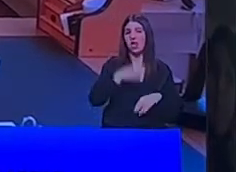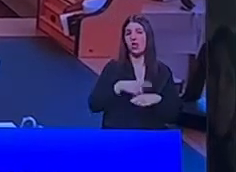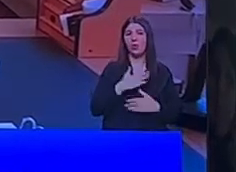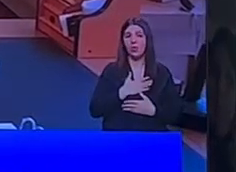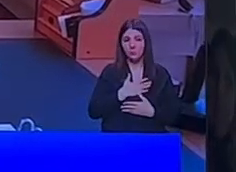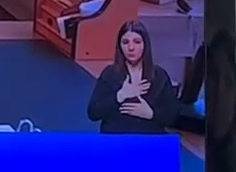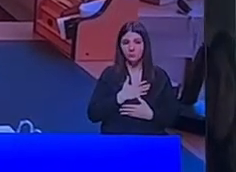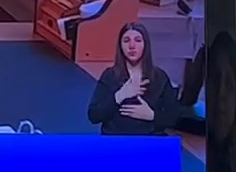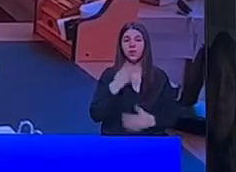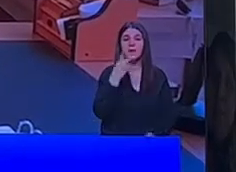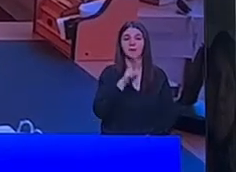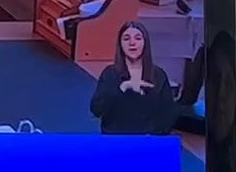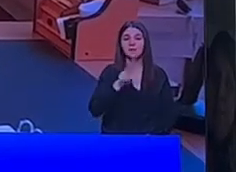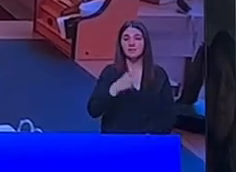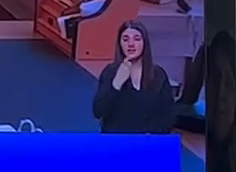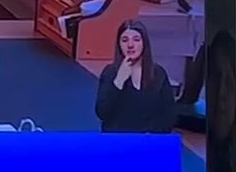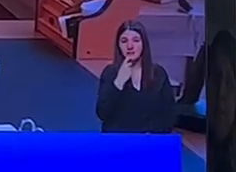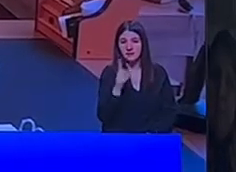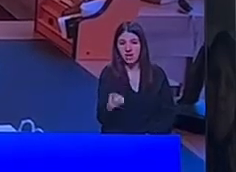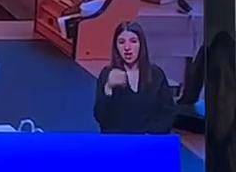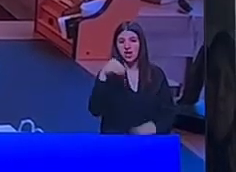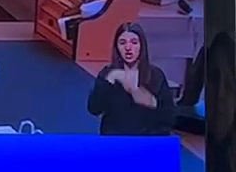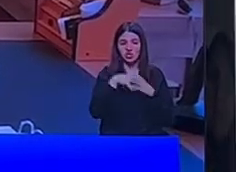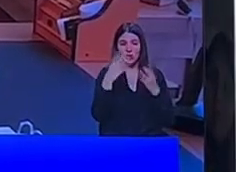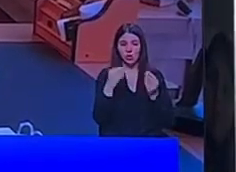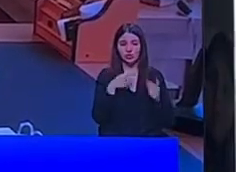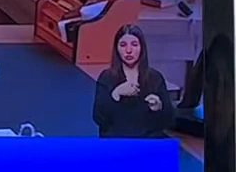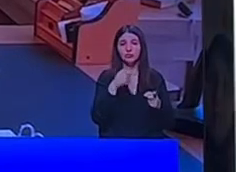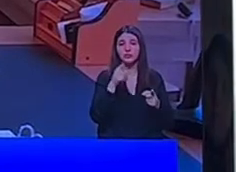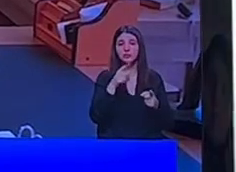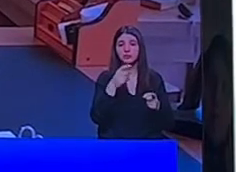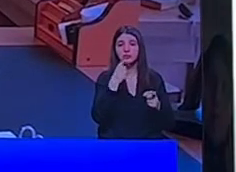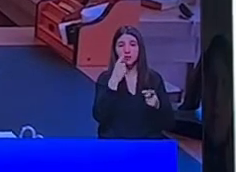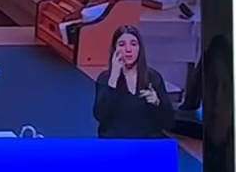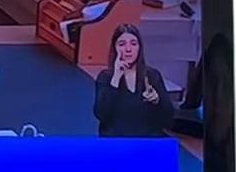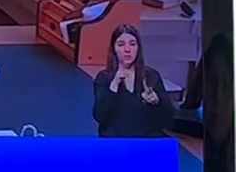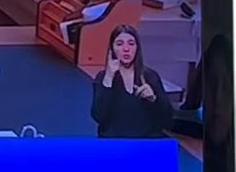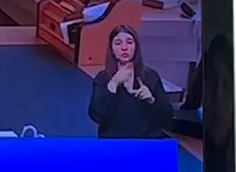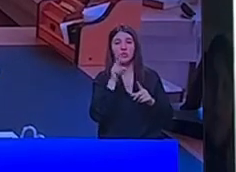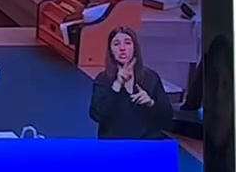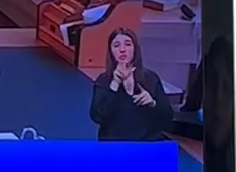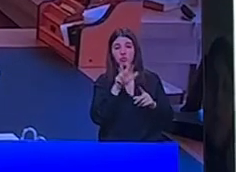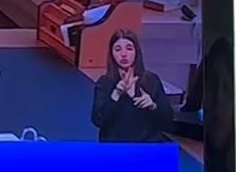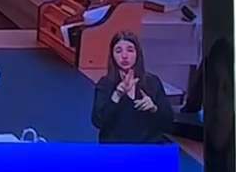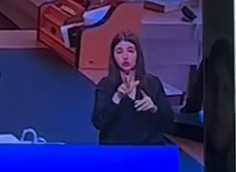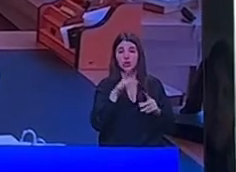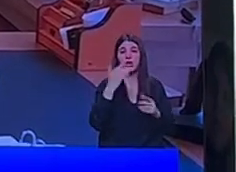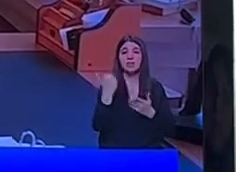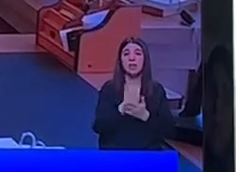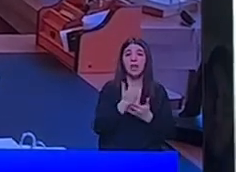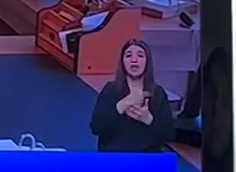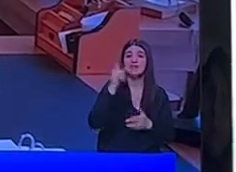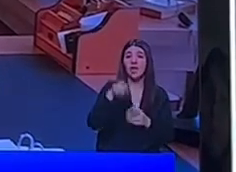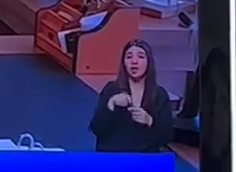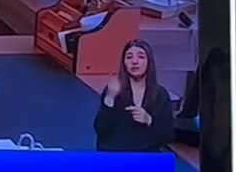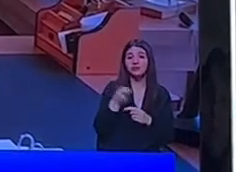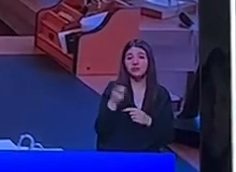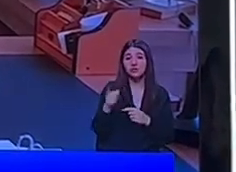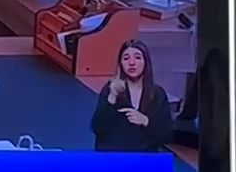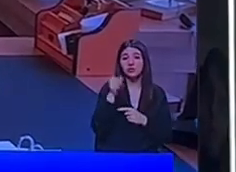inanıyorum. 2022 yılında içinde bulunduğumuz yılda kurumlar vergisi oranı gelir vergisi